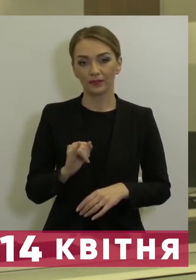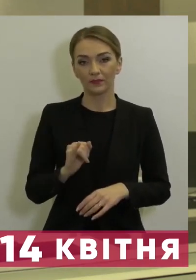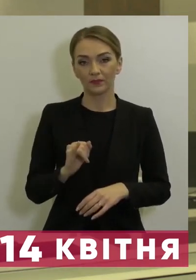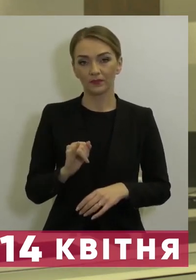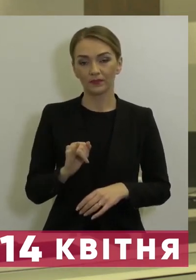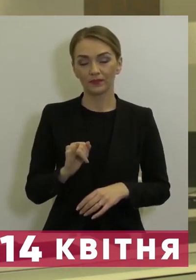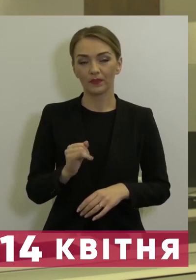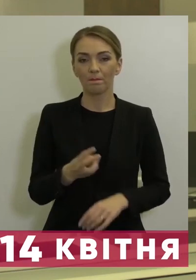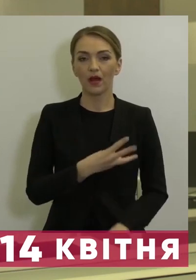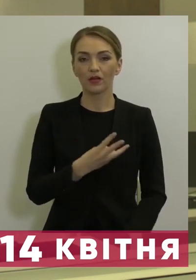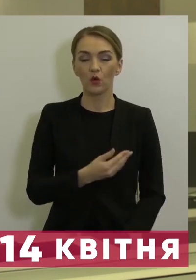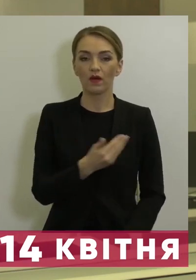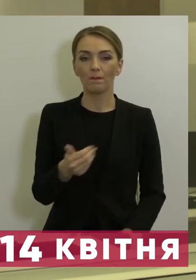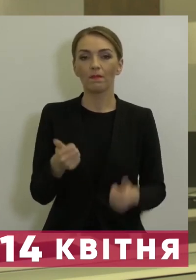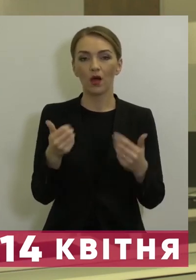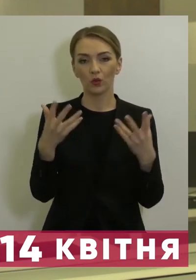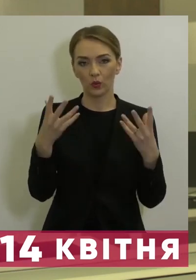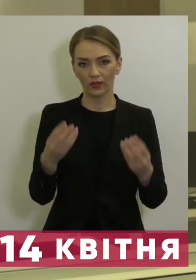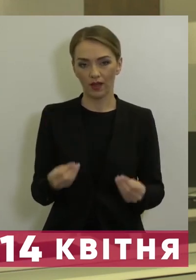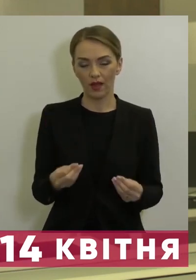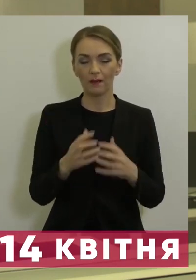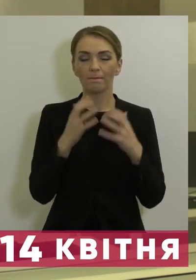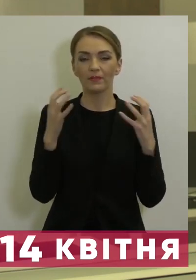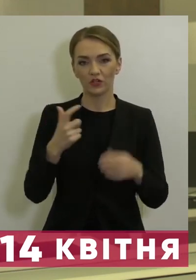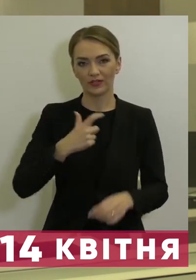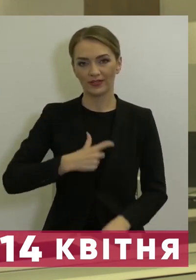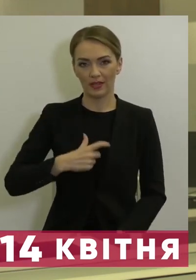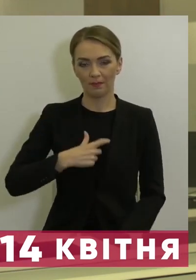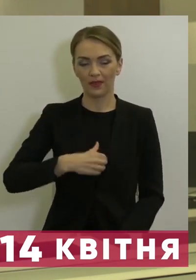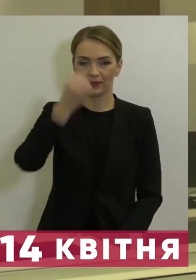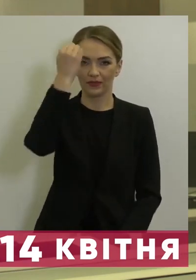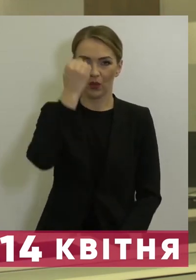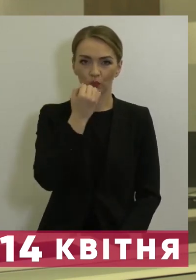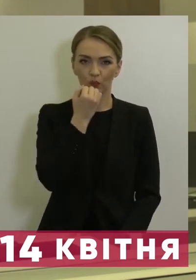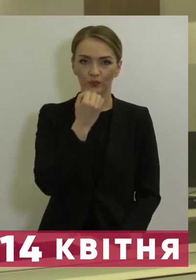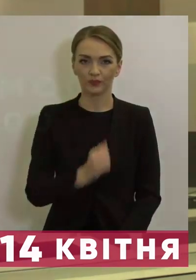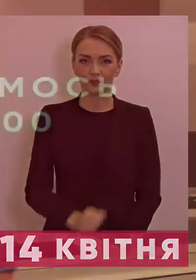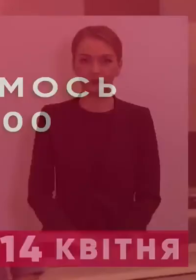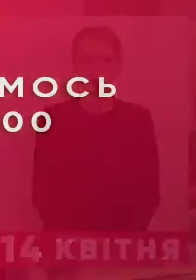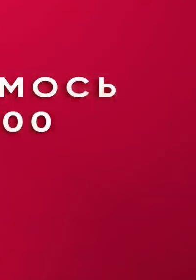бажаю вам гарного дня. Бережіть себе. Дякую.